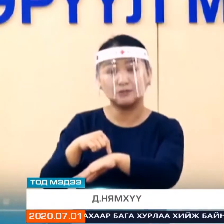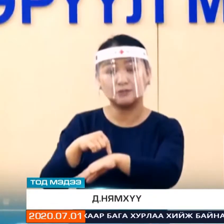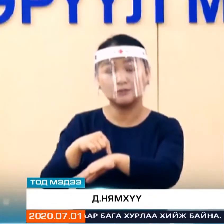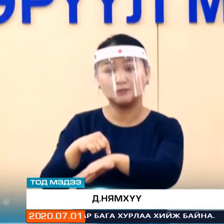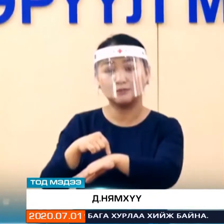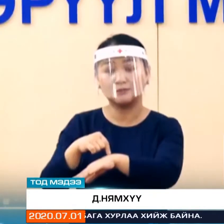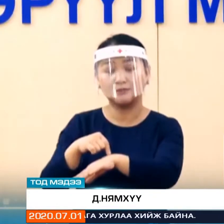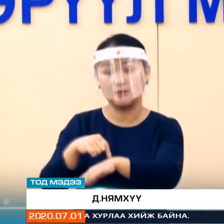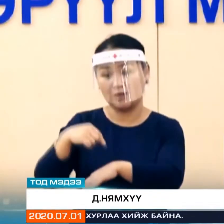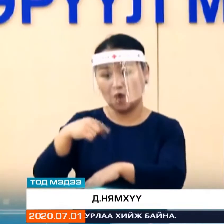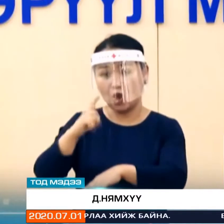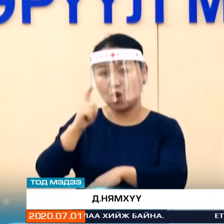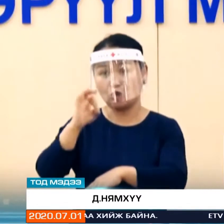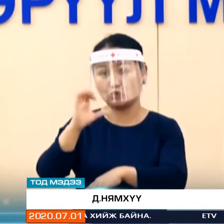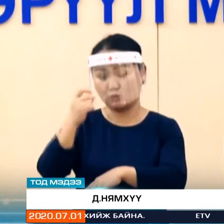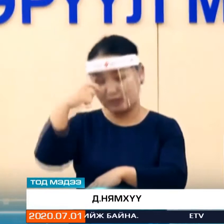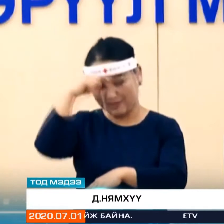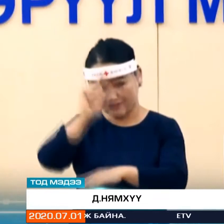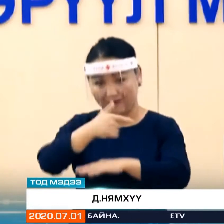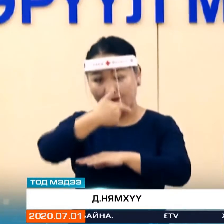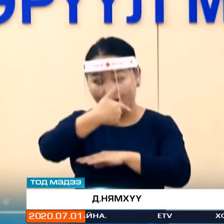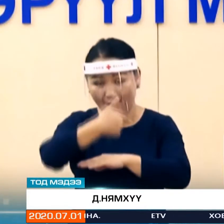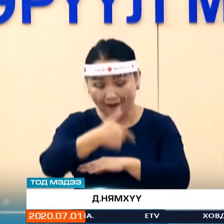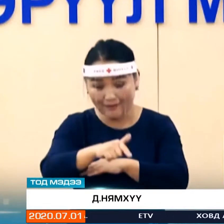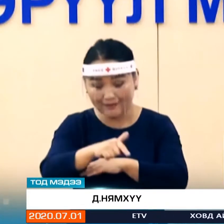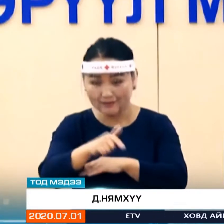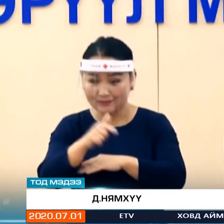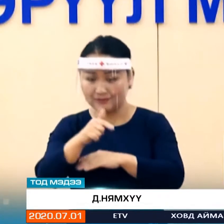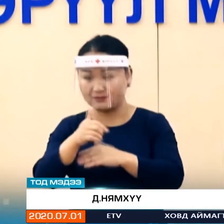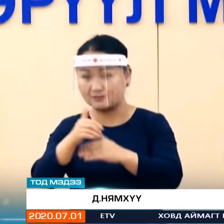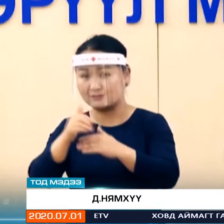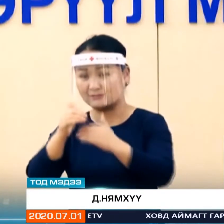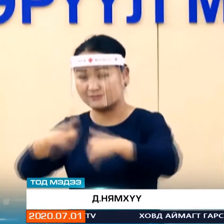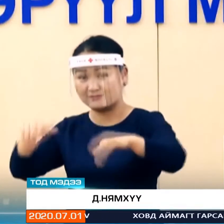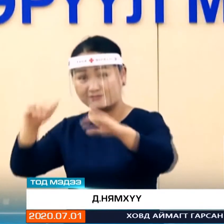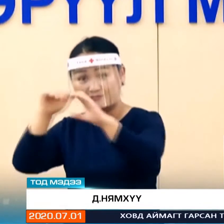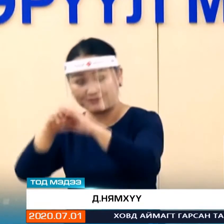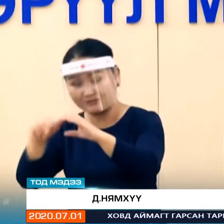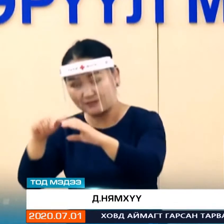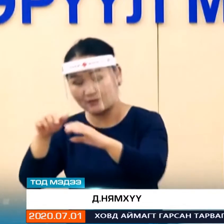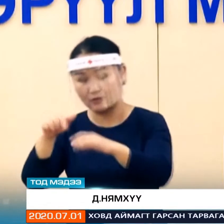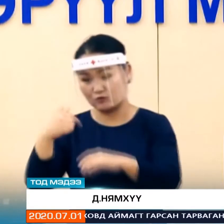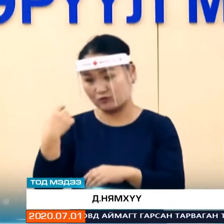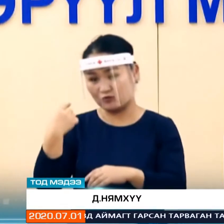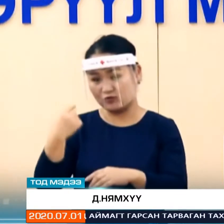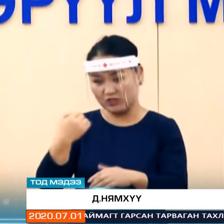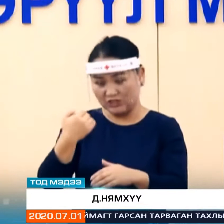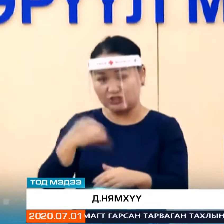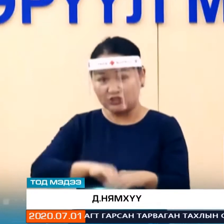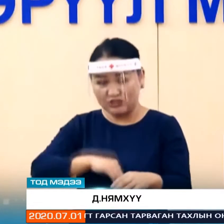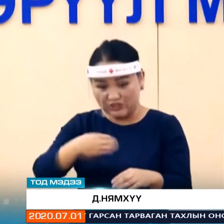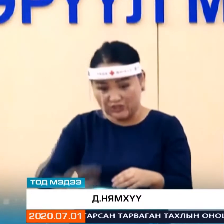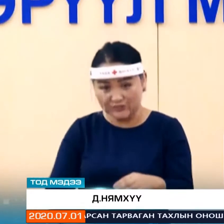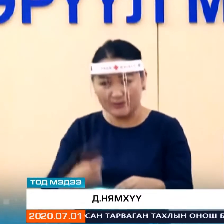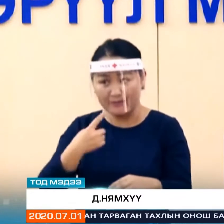Хүсүүүдээс эмшлэгдээд дараагын соблэдрүүү шэлчээн хэнэгдэж байсан жирэмсэн эмэхтээг үшүүдэр хүсүүүдээд